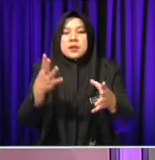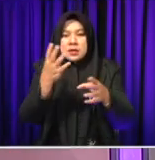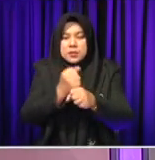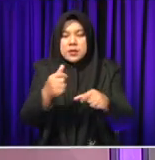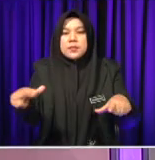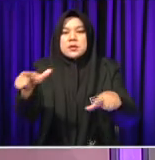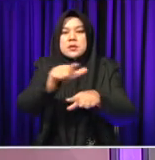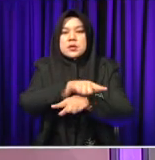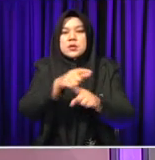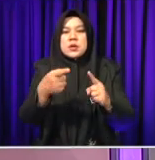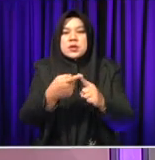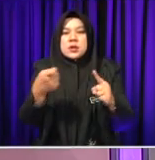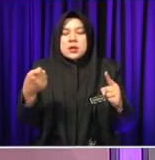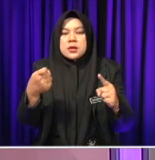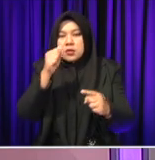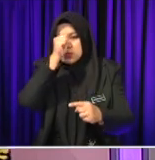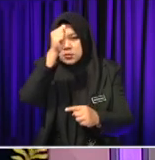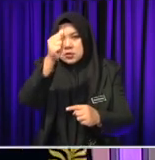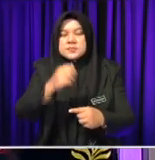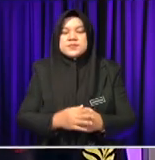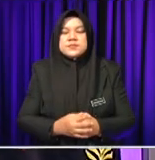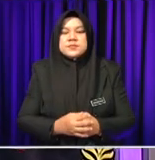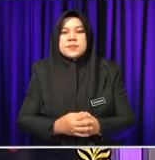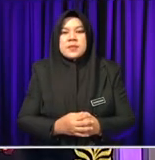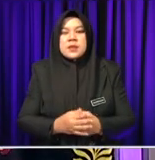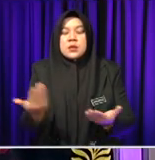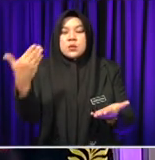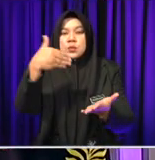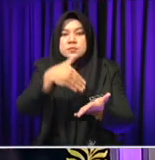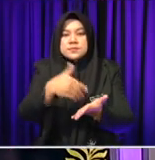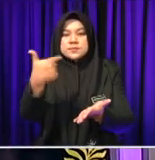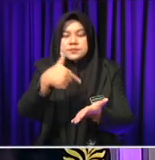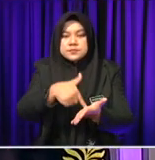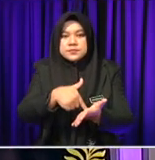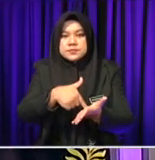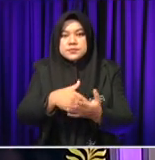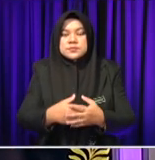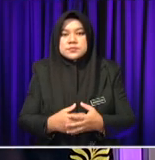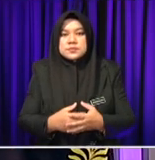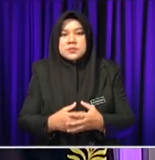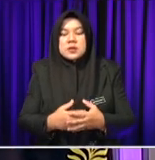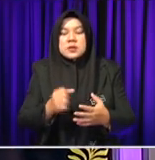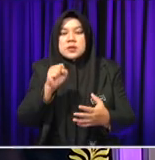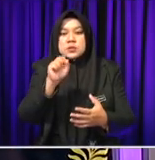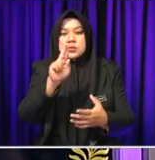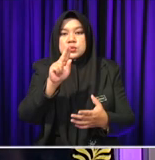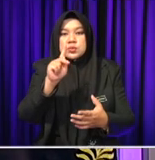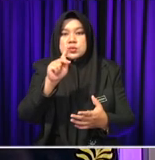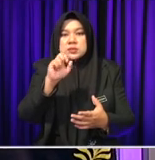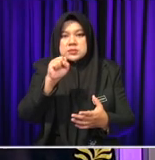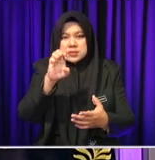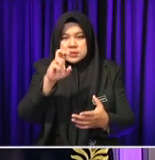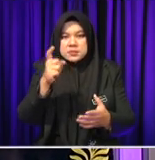perlindungan daripada Allah subhanahuwataala so ustah ulang lagi sekali bila kita belajar dalam slot sukses ni kita kena banyak ulang